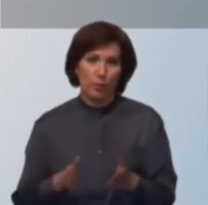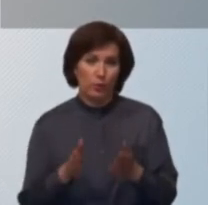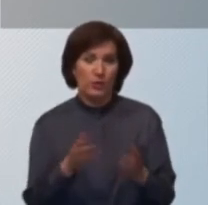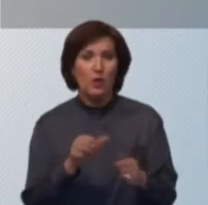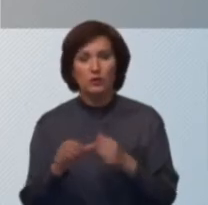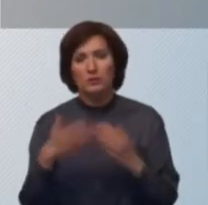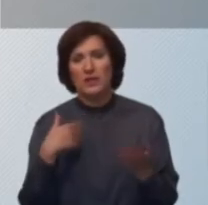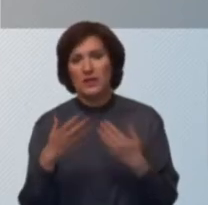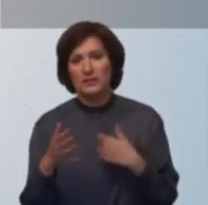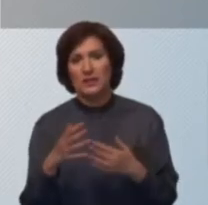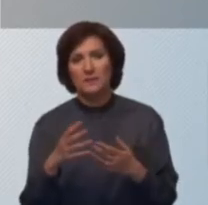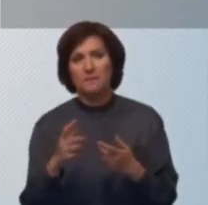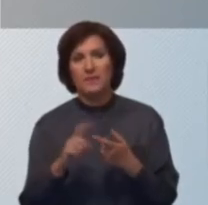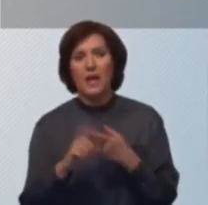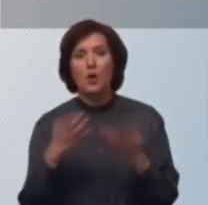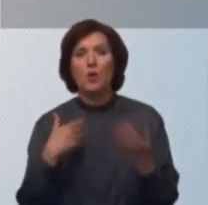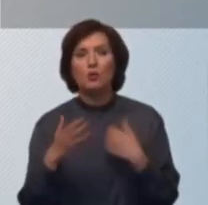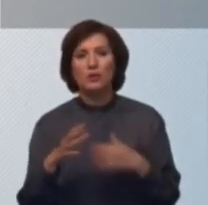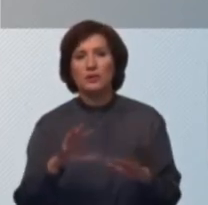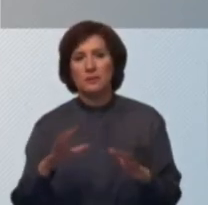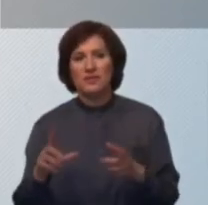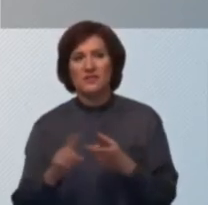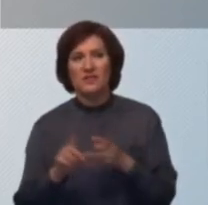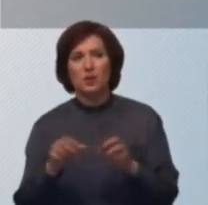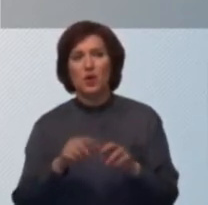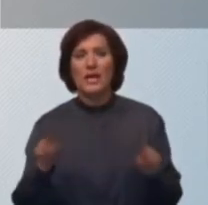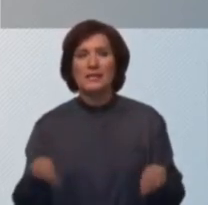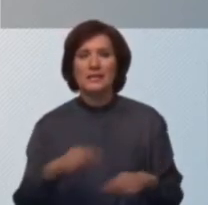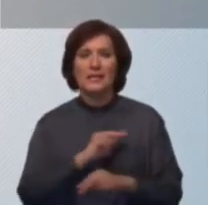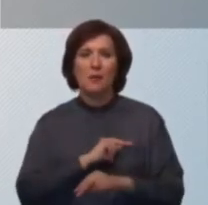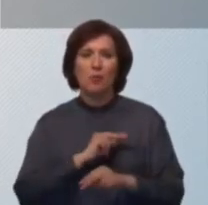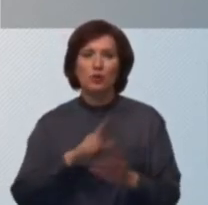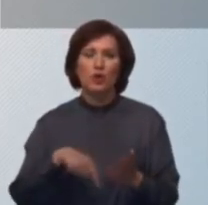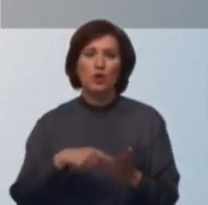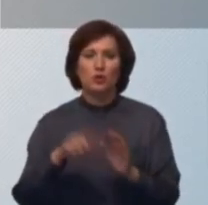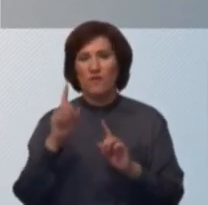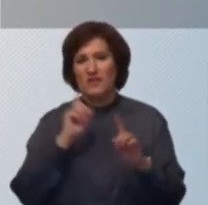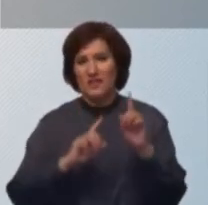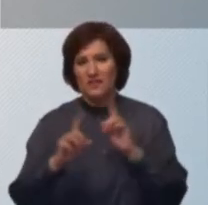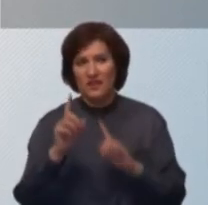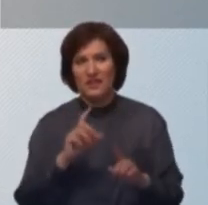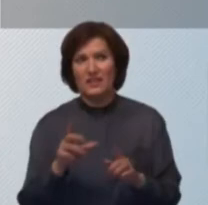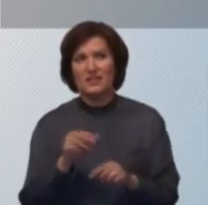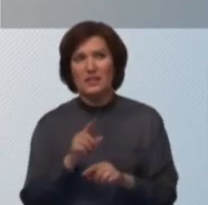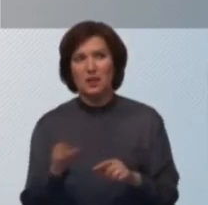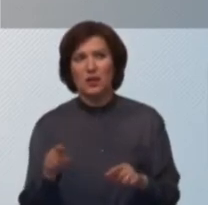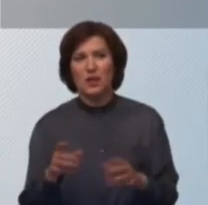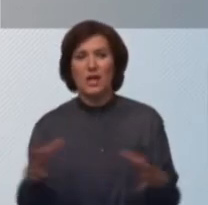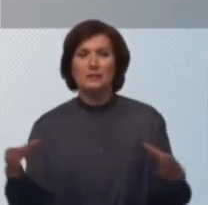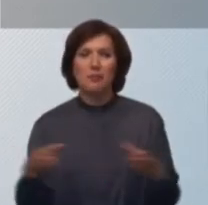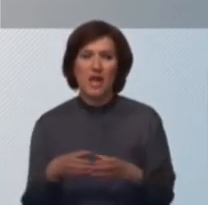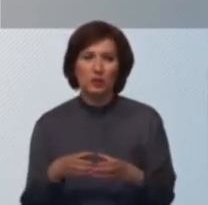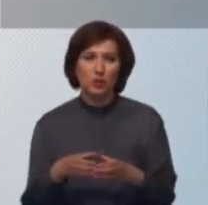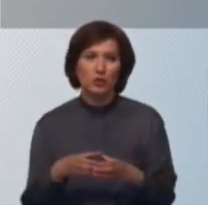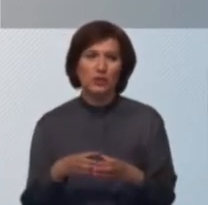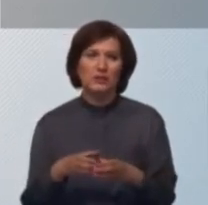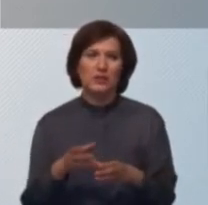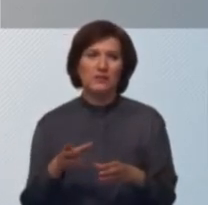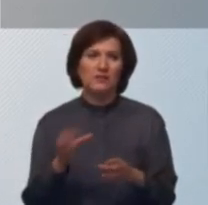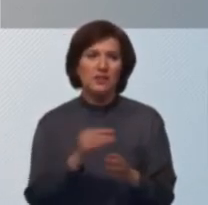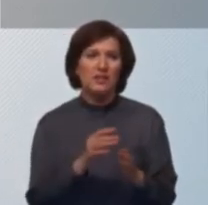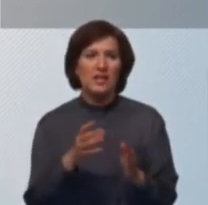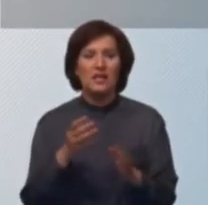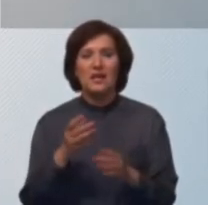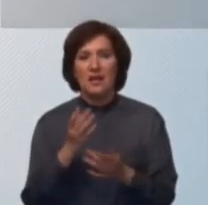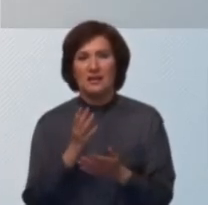это касается коммуникативных моментов, связанных с организацией работы городского совета, с ее сплоченностью, этой всей